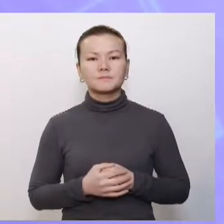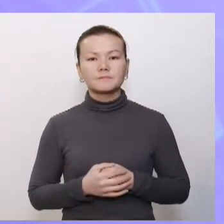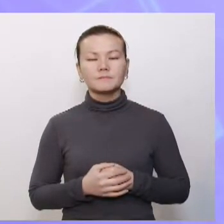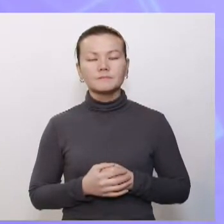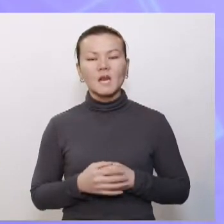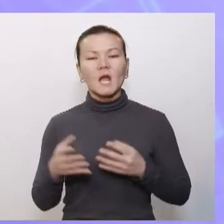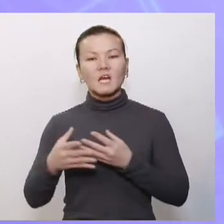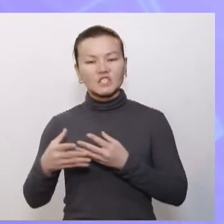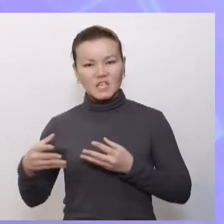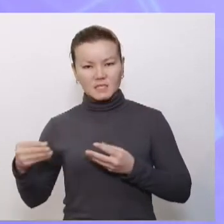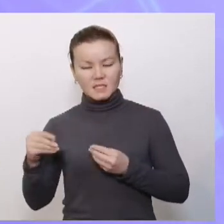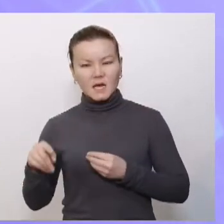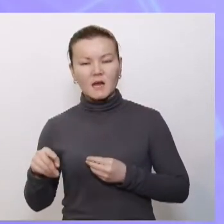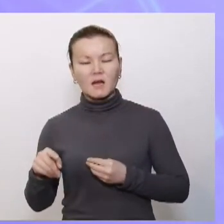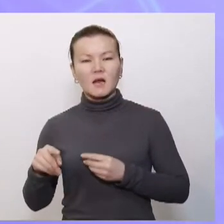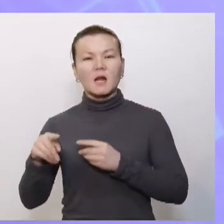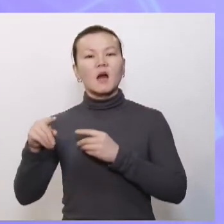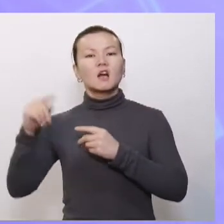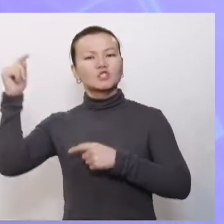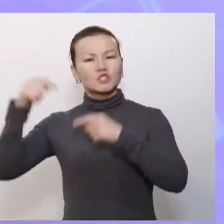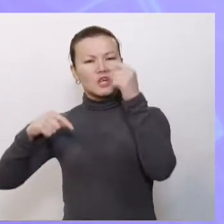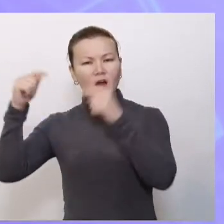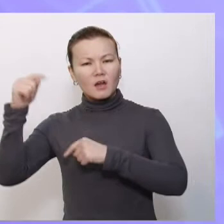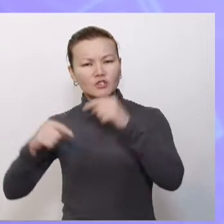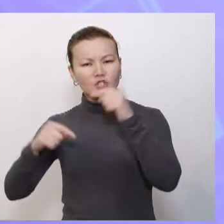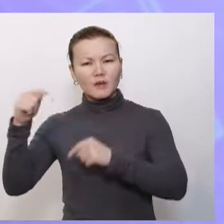Ал эми жазында жаан жаайт.